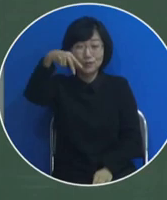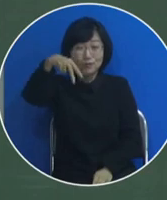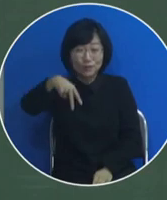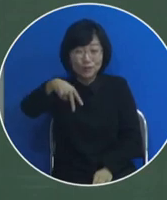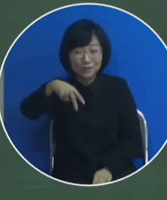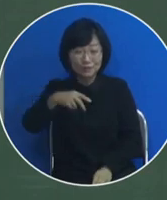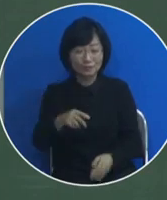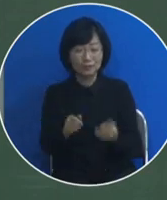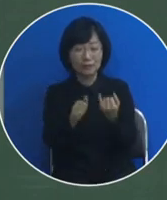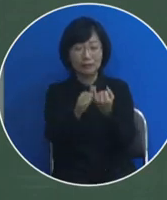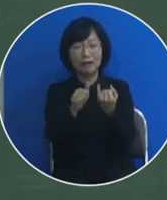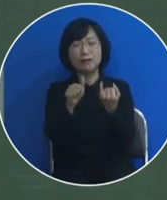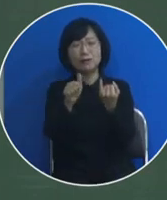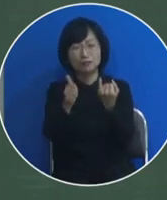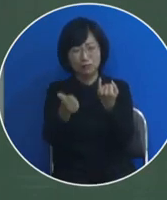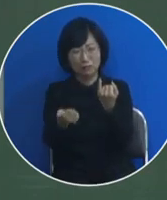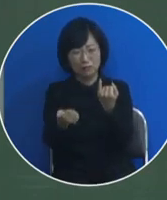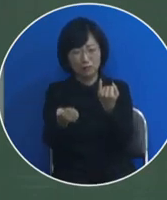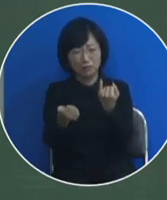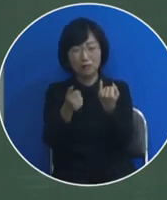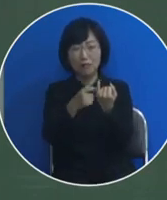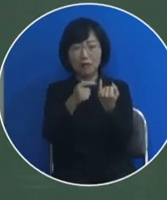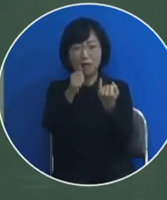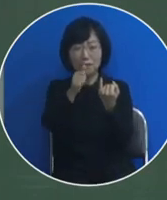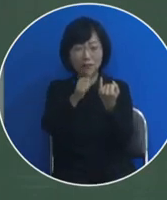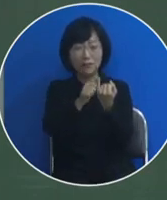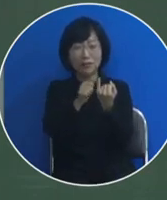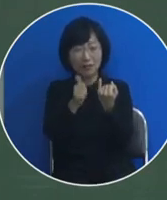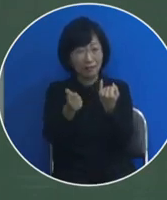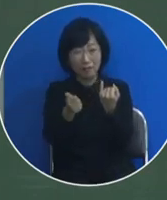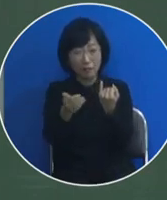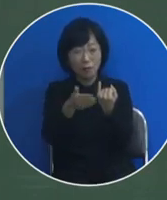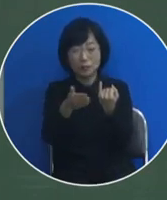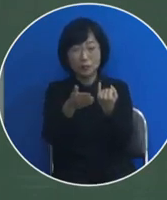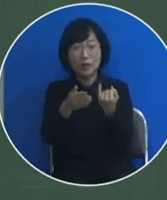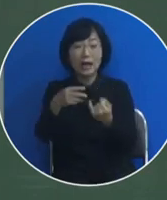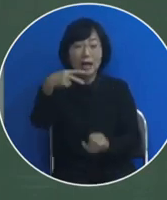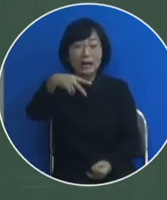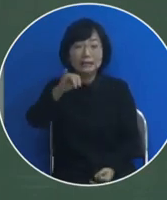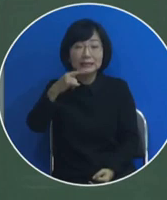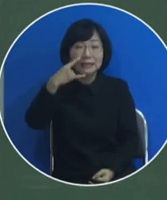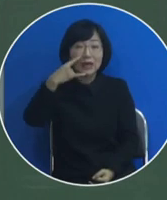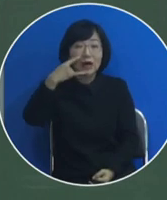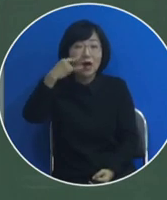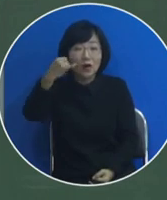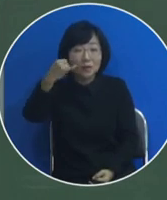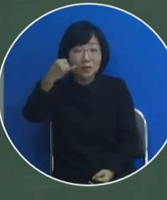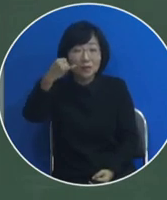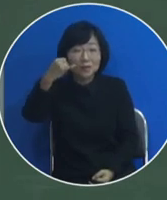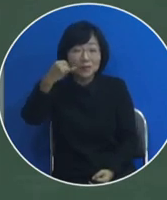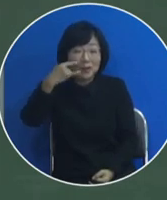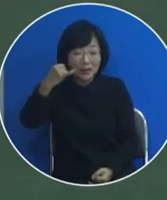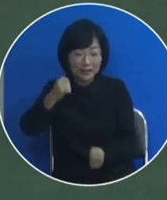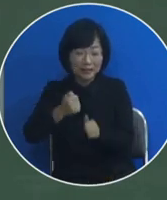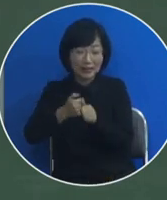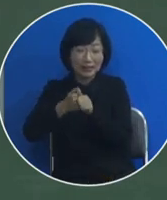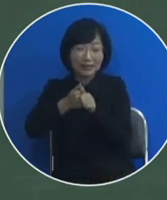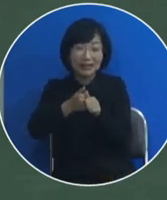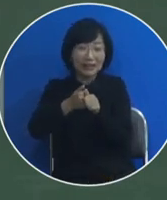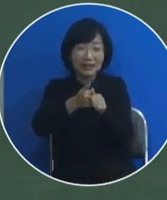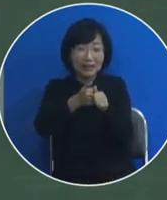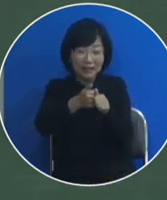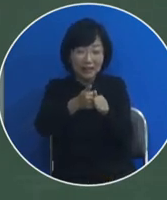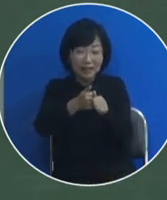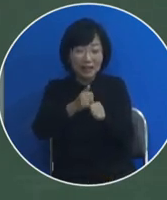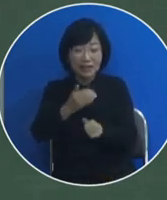남편도 없는데 시어머니 따라 이스라엘로 돌아왔잖아요. A pagan woman named Ruth, she had no husband left and yet